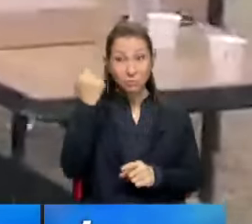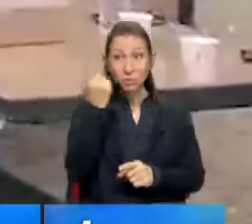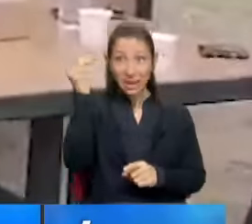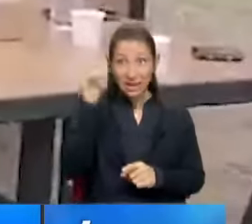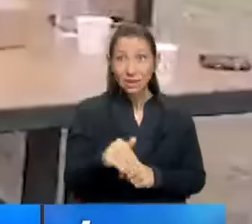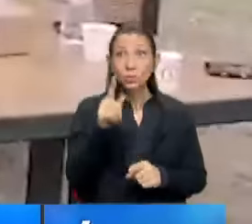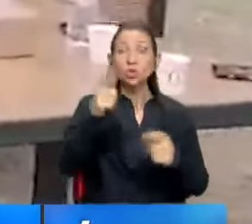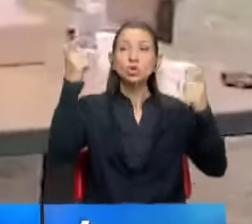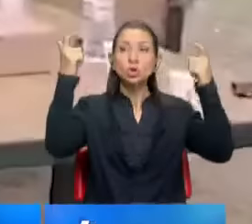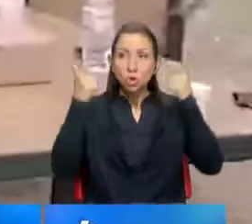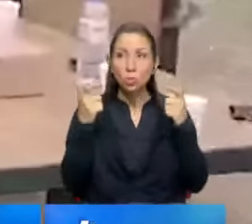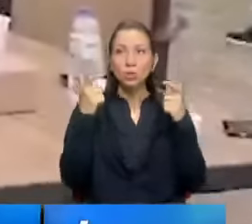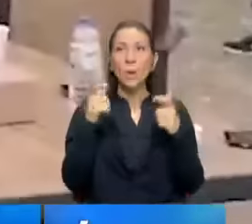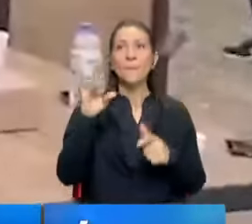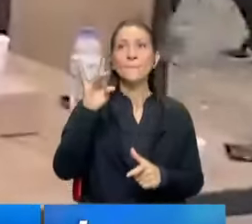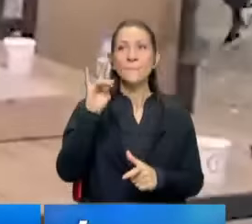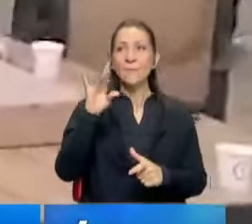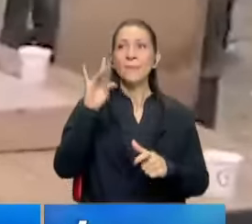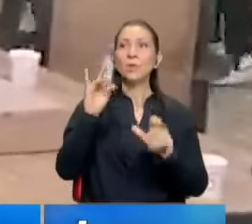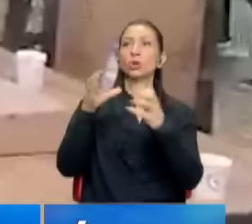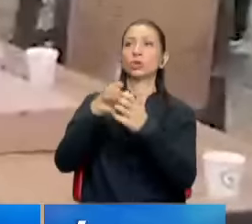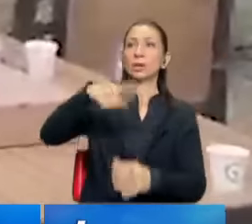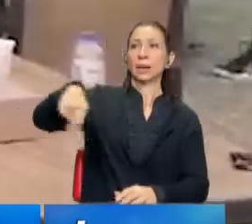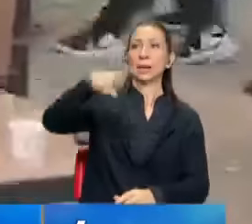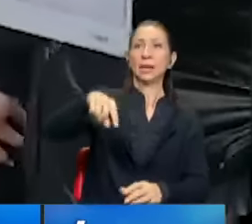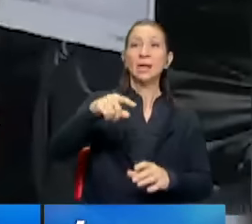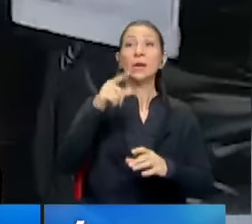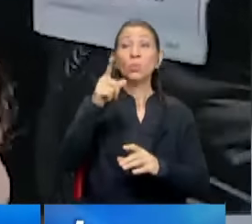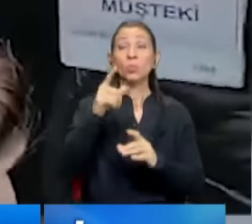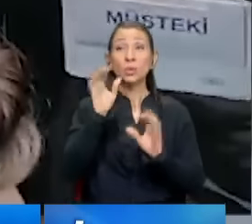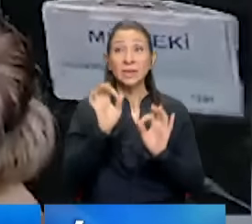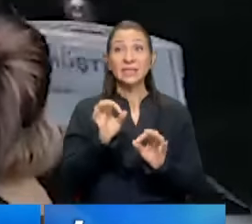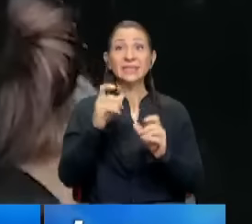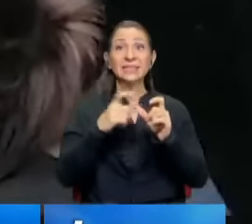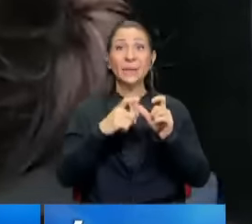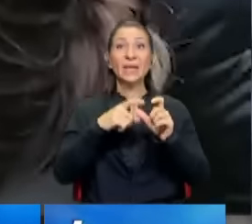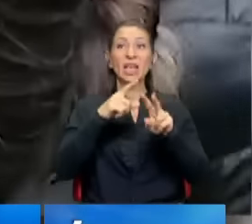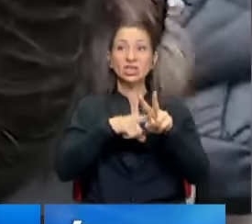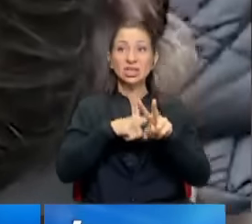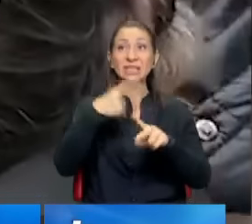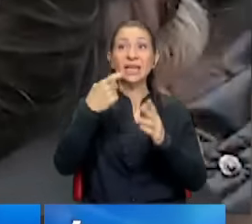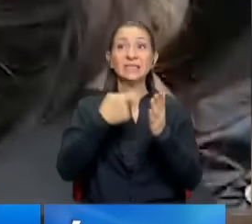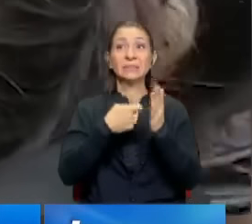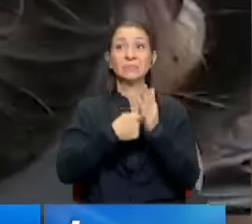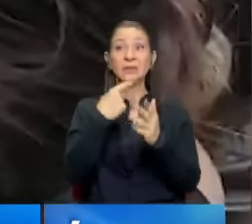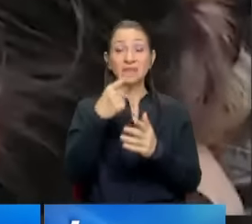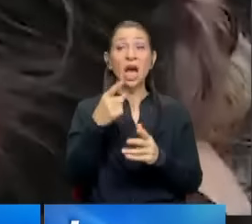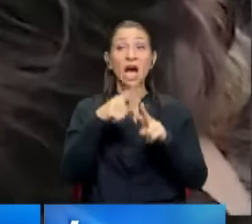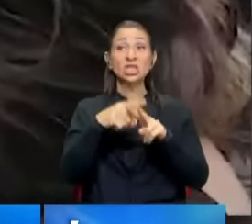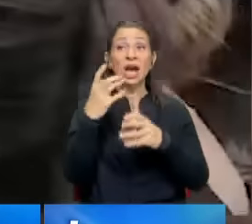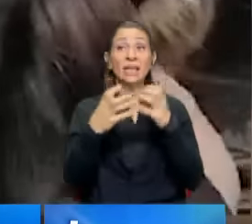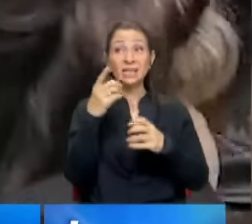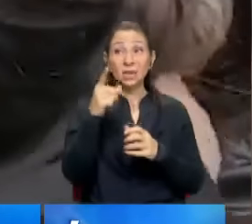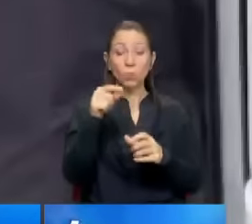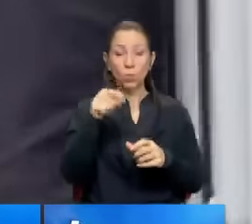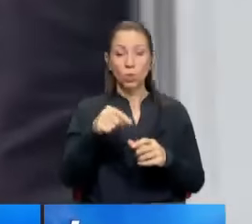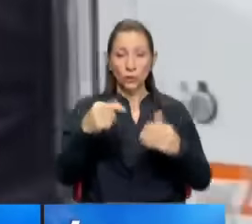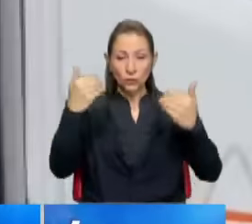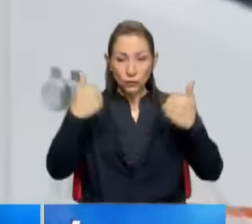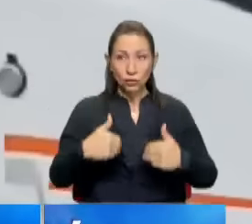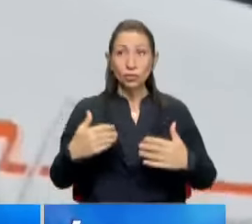gelirse bunun sorumlusu MHP ve ülke ocaklarıdır. İzzet Ulvi Yönter, Semih Yalçın ve diğer isimlerdir dedi. Ayşe Ateş de bugün